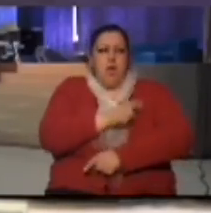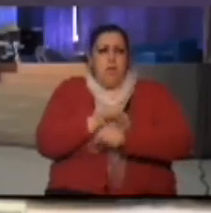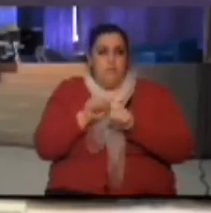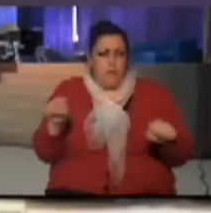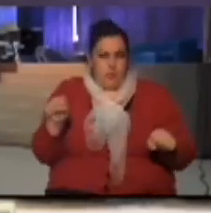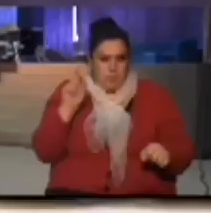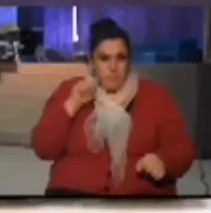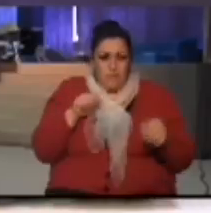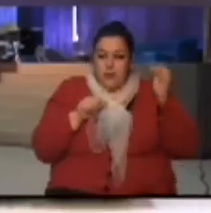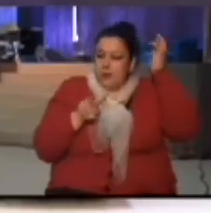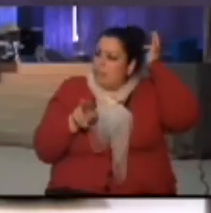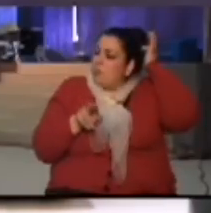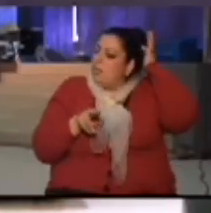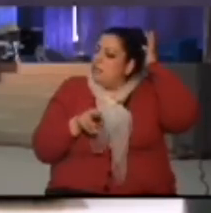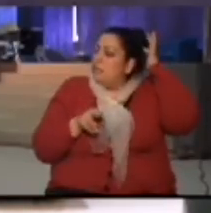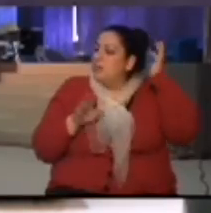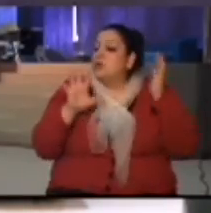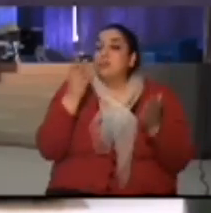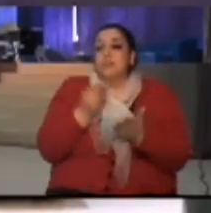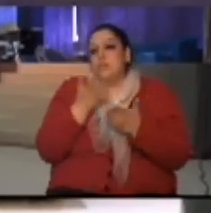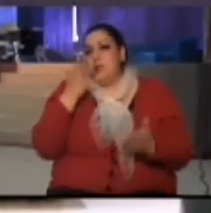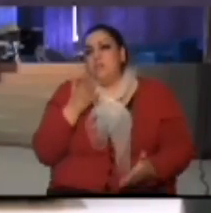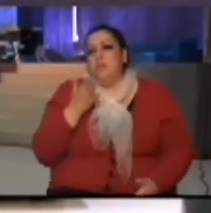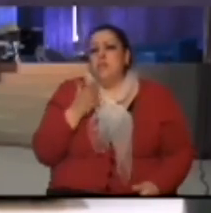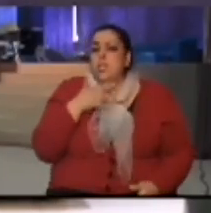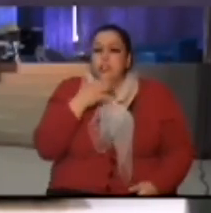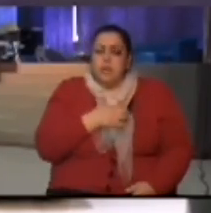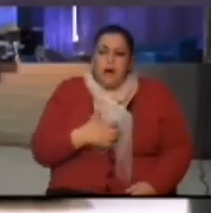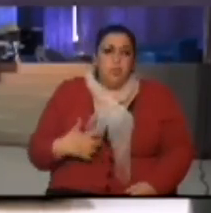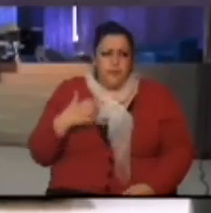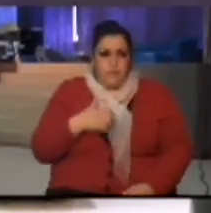համար, ամեն մեկդ այնքան թանկ եք, այնքան կարևոր եք,